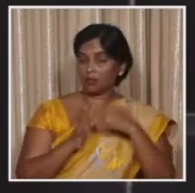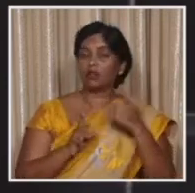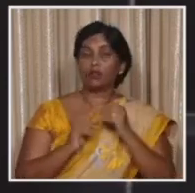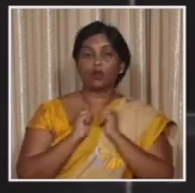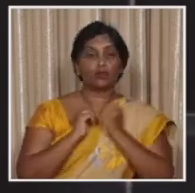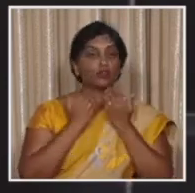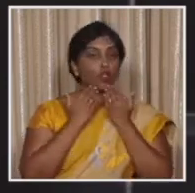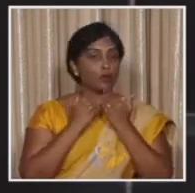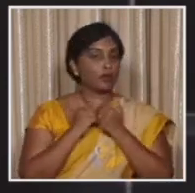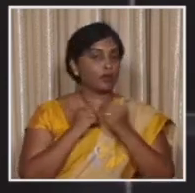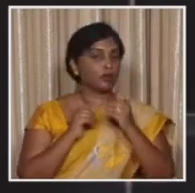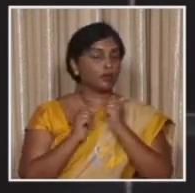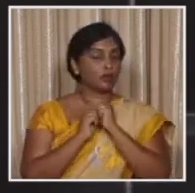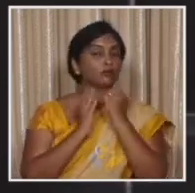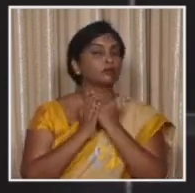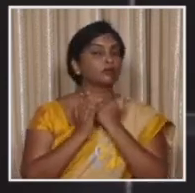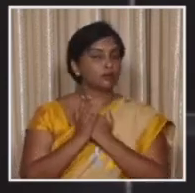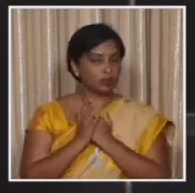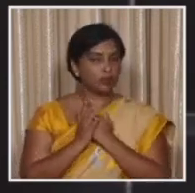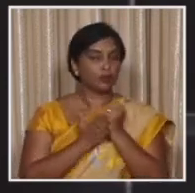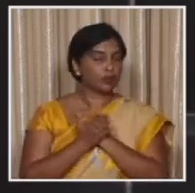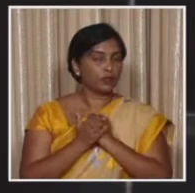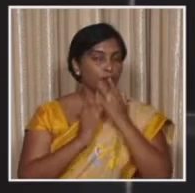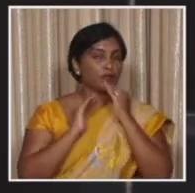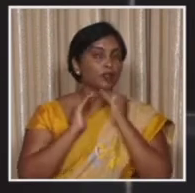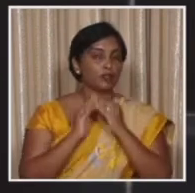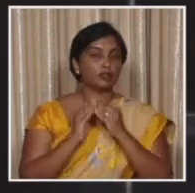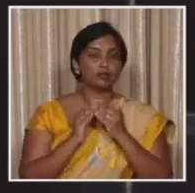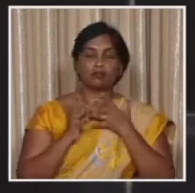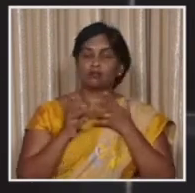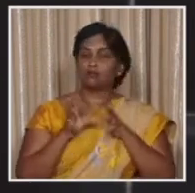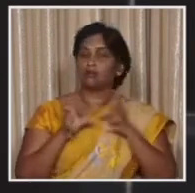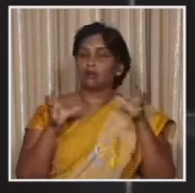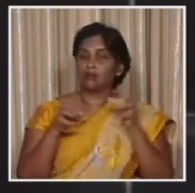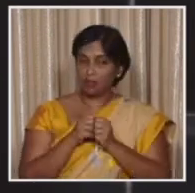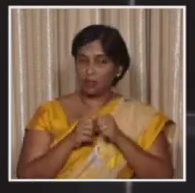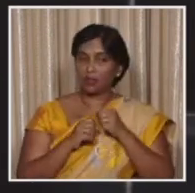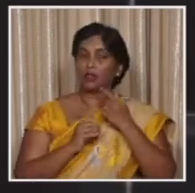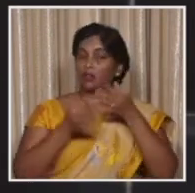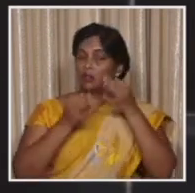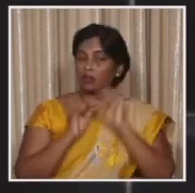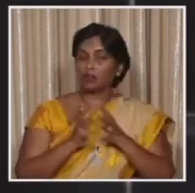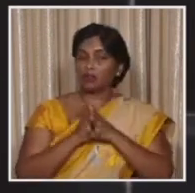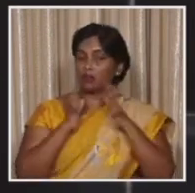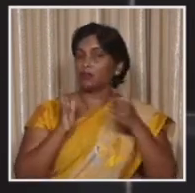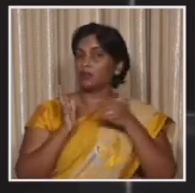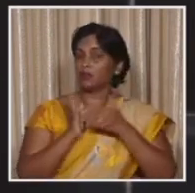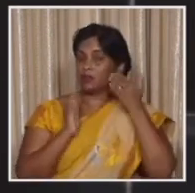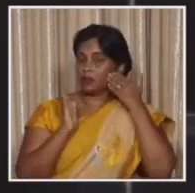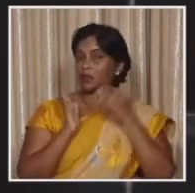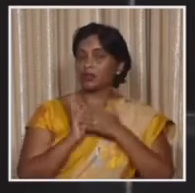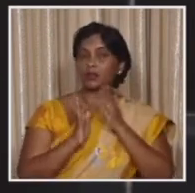වෘත්තීය මඟ පෙන්වීම් සිදු කරන වැඩපිළිවෙළවල් සියලුම පාසල් වැළඳ ගන්නා ලෙසින් විධිමත්ව සහ පුළුල්ව සිදු කිරීම ගැන